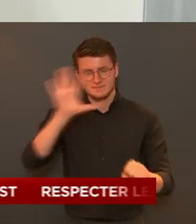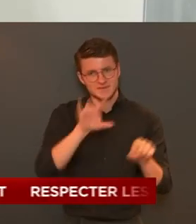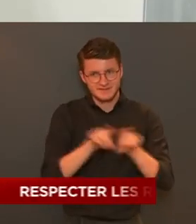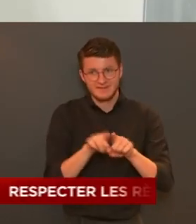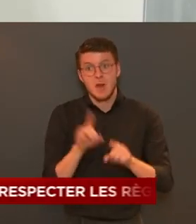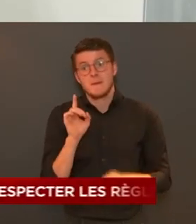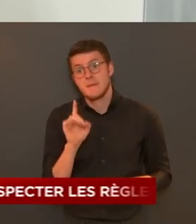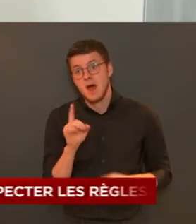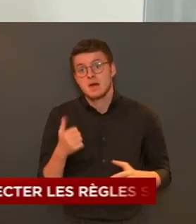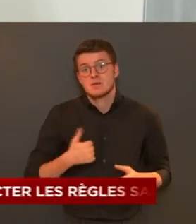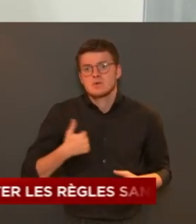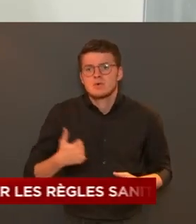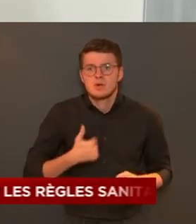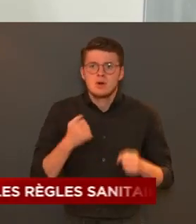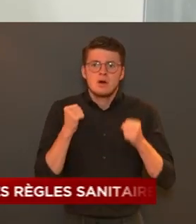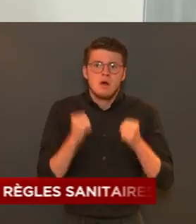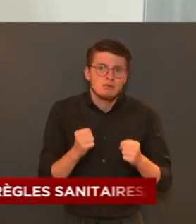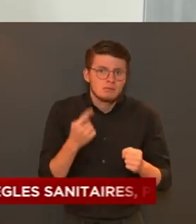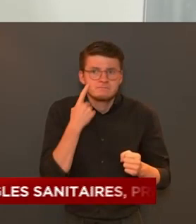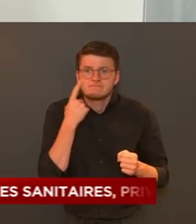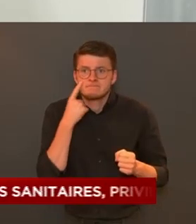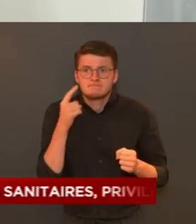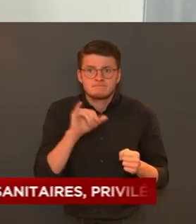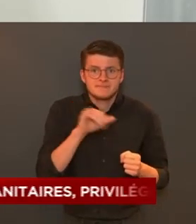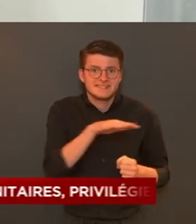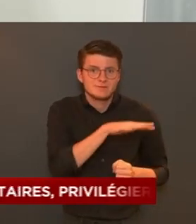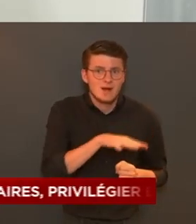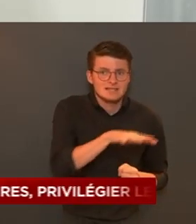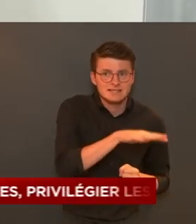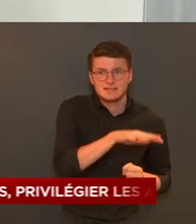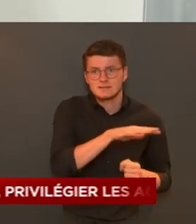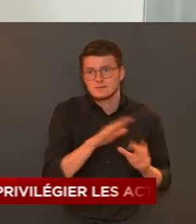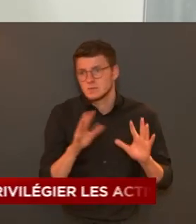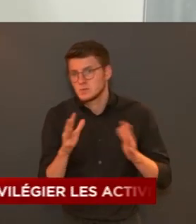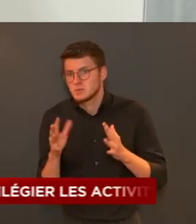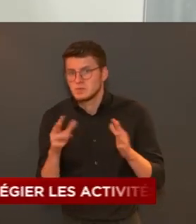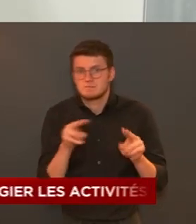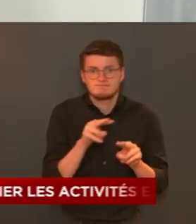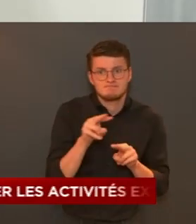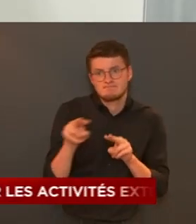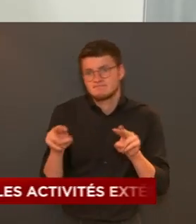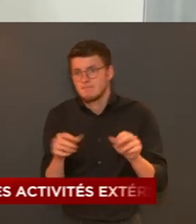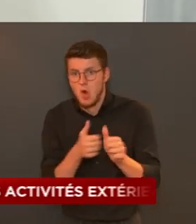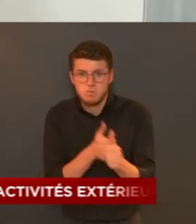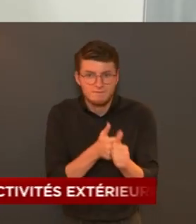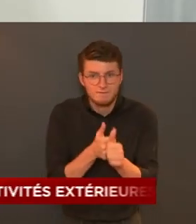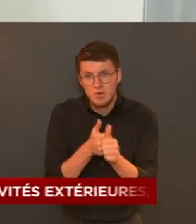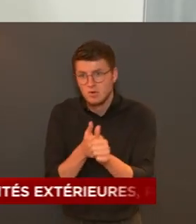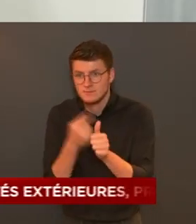pays. Mais il sera toujours possible de tenir compte